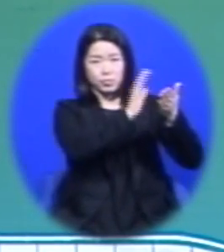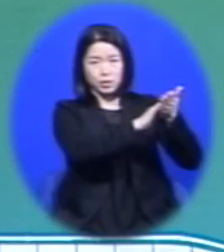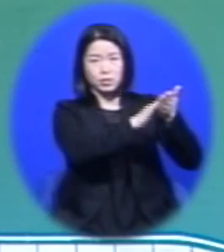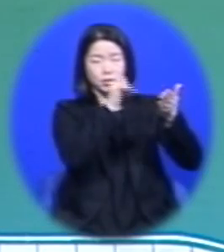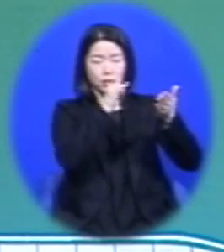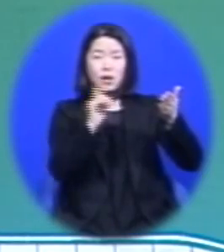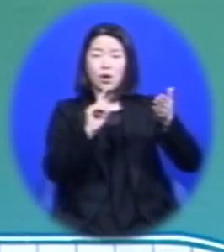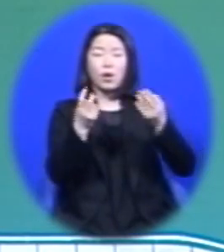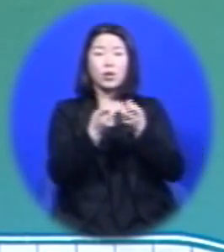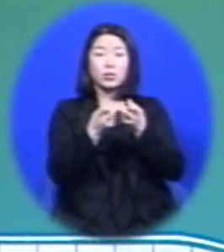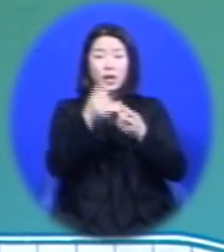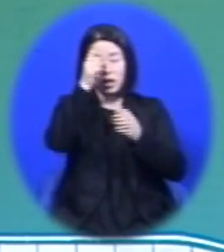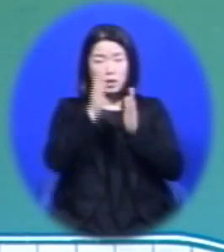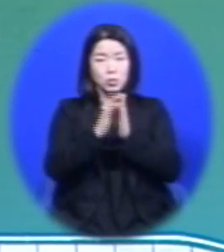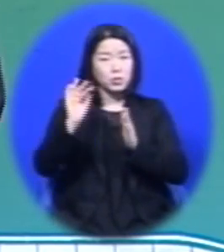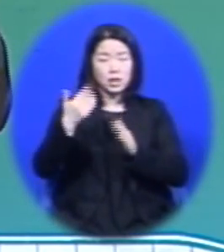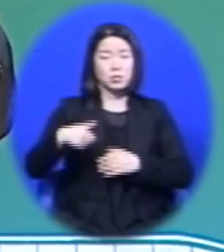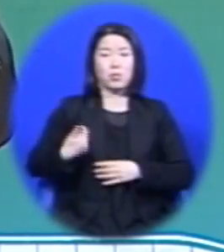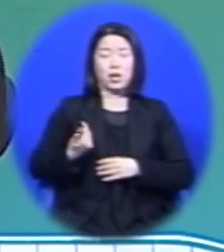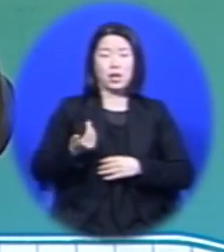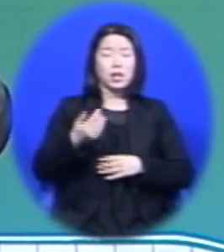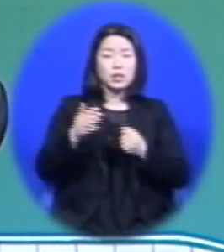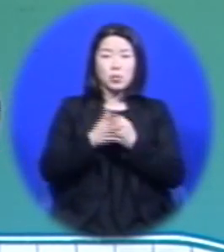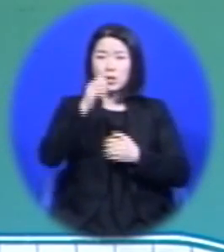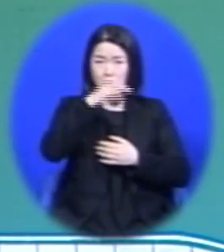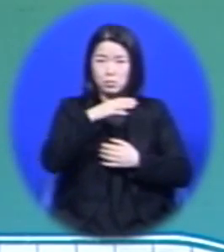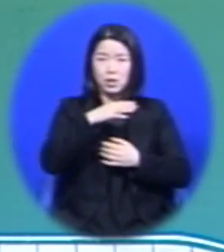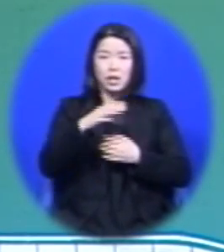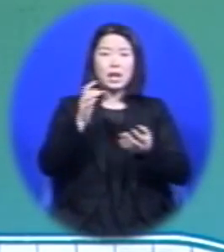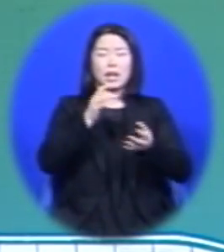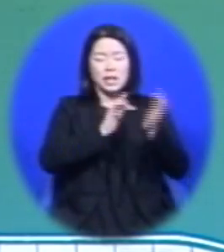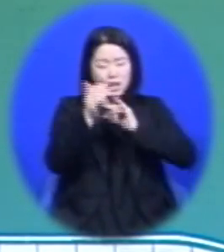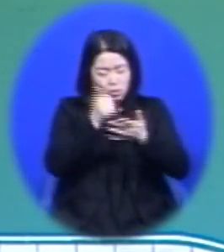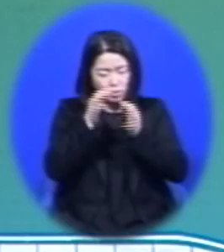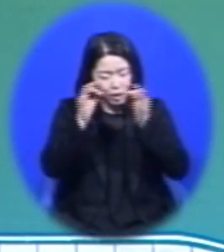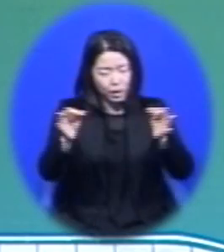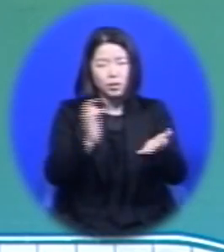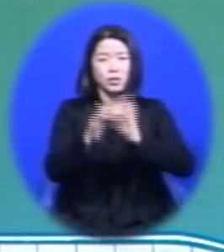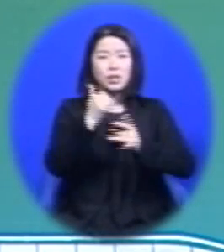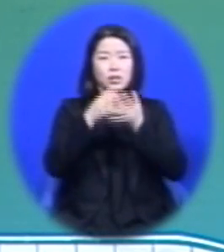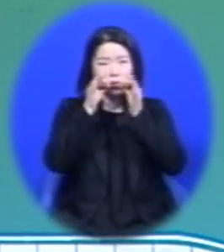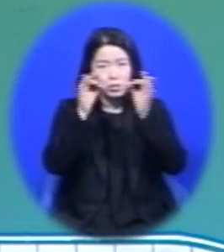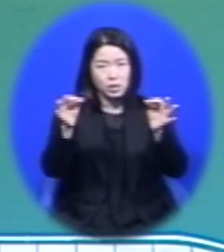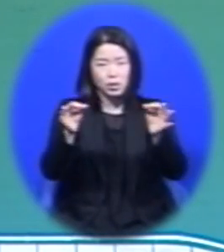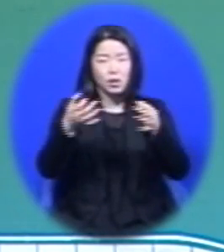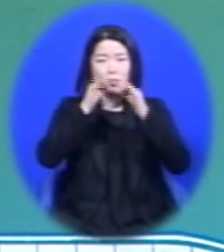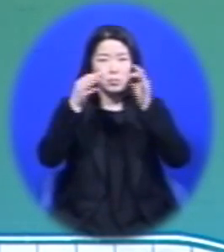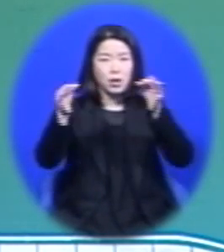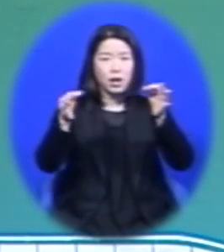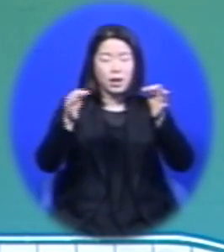어떻게 기도해야 되는지도 모르니까 그냥 예수님, 예수님 소리소리 그렇게